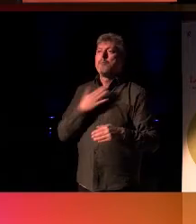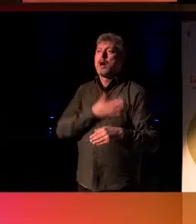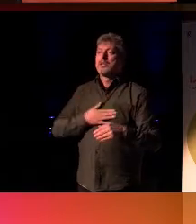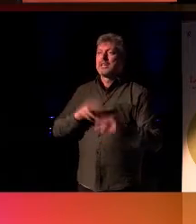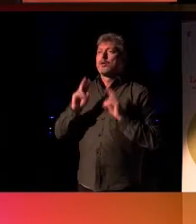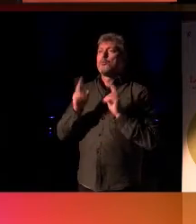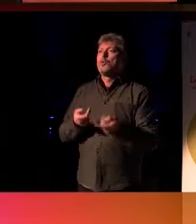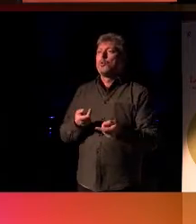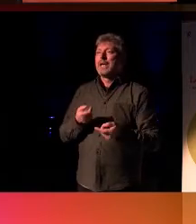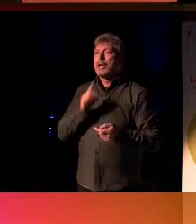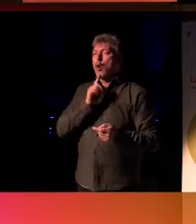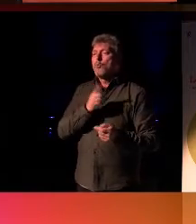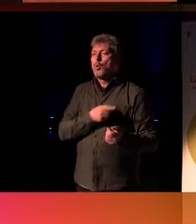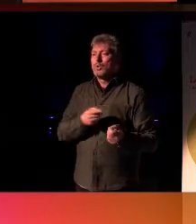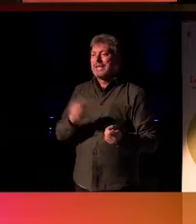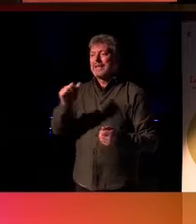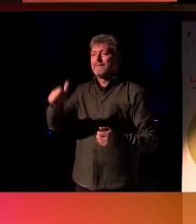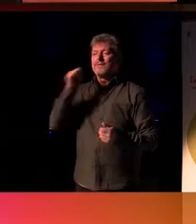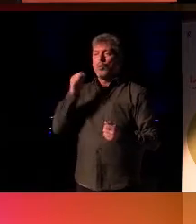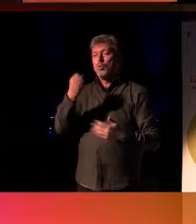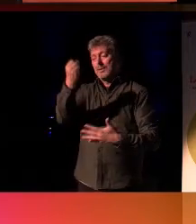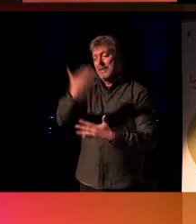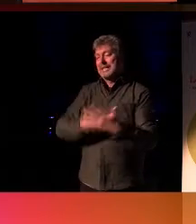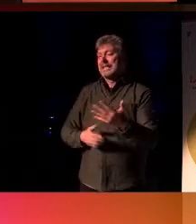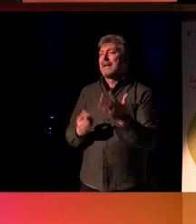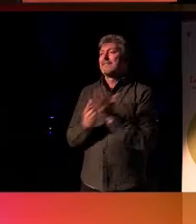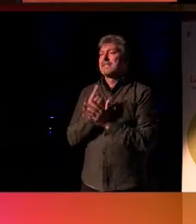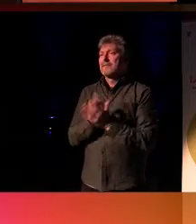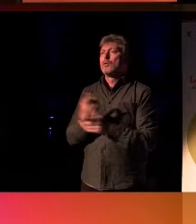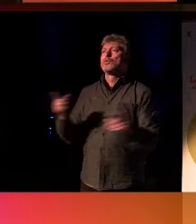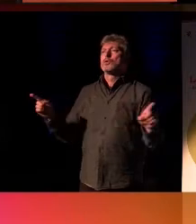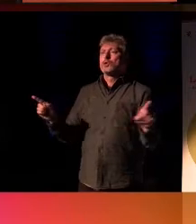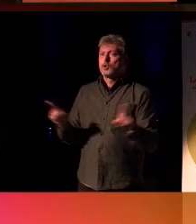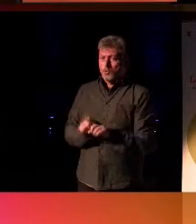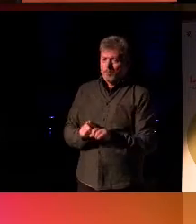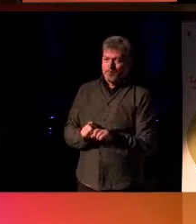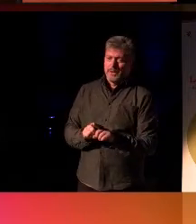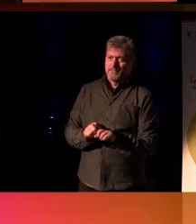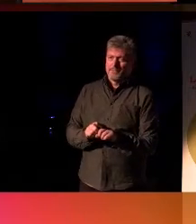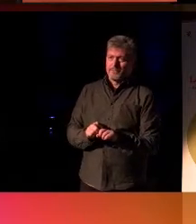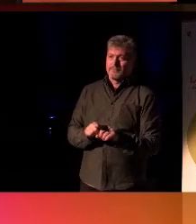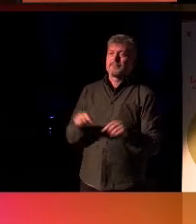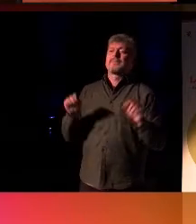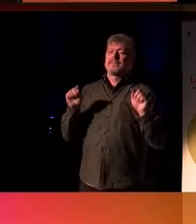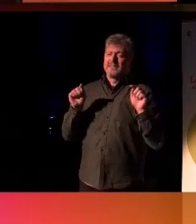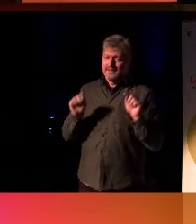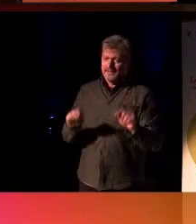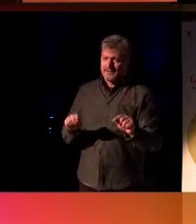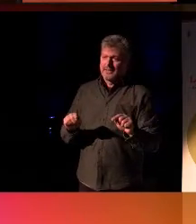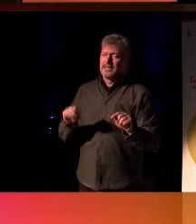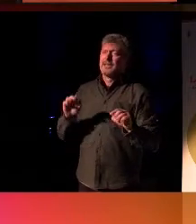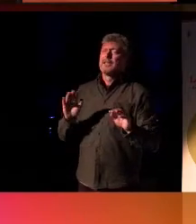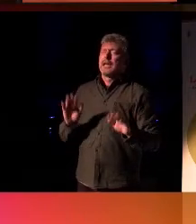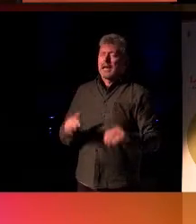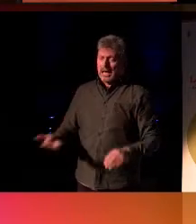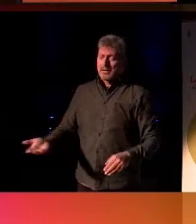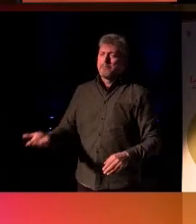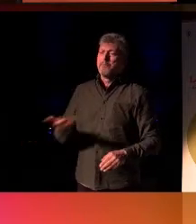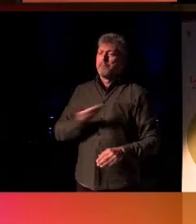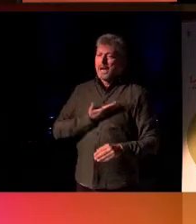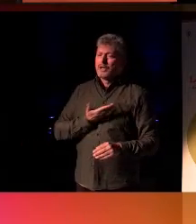eller ombudene, beskrev i fjor situasjonen som at det er